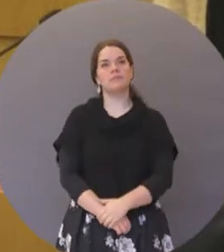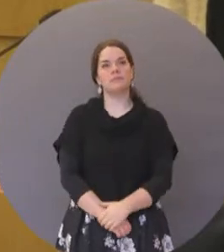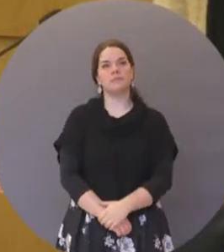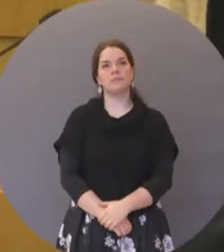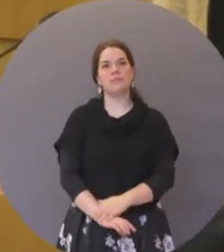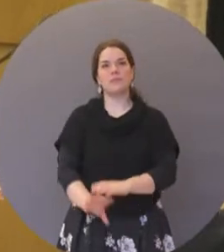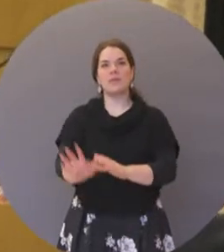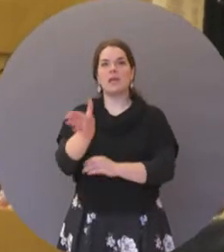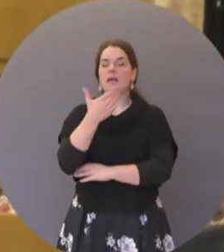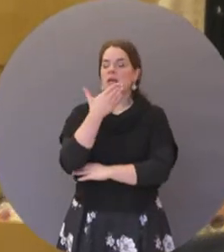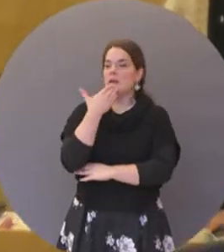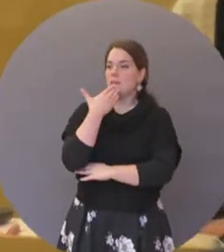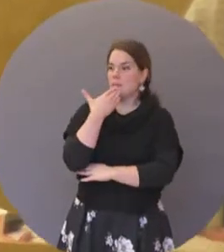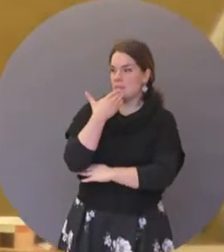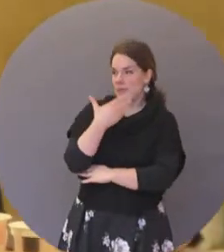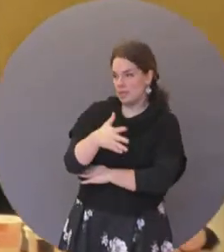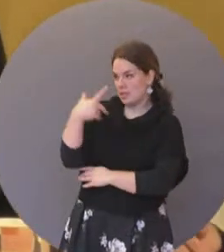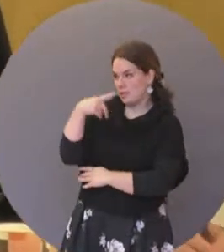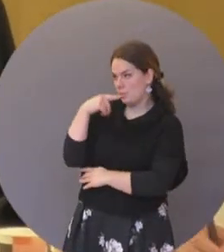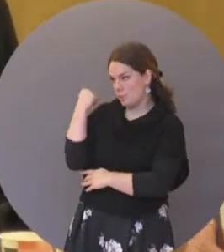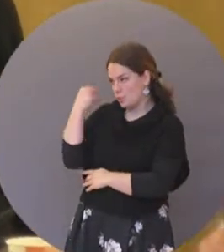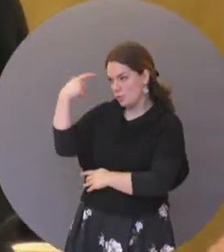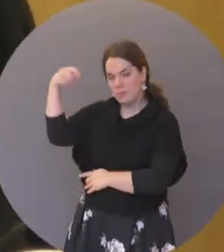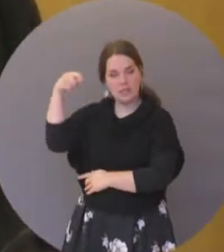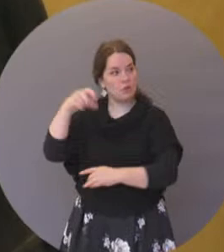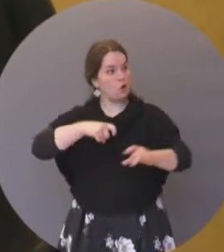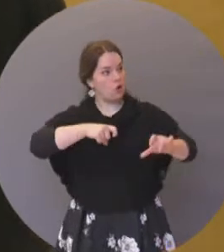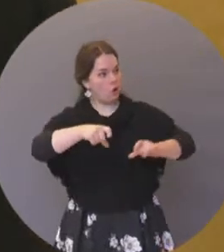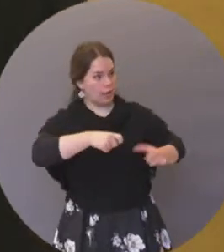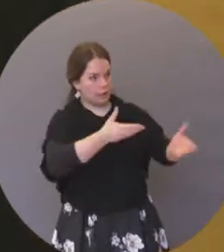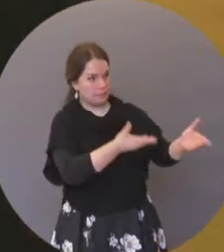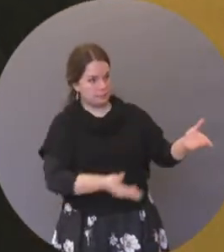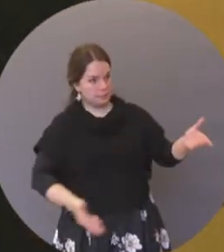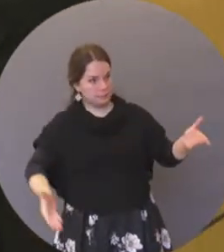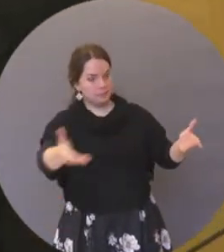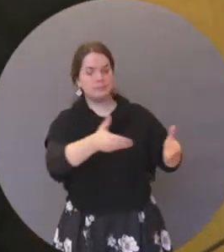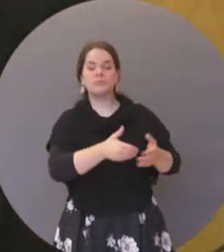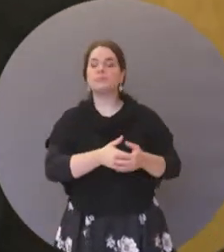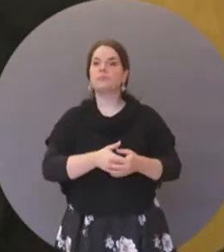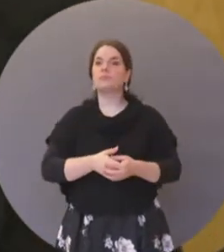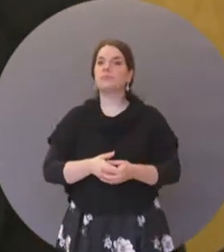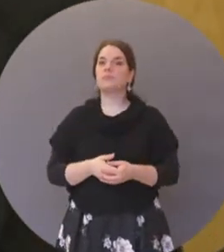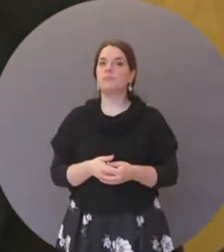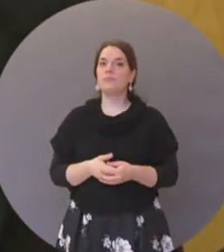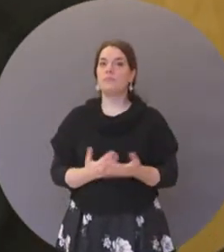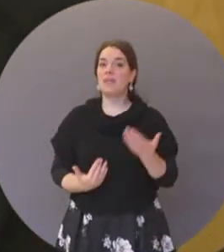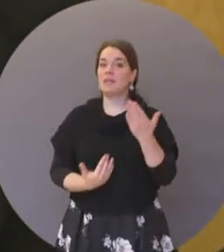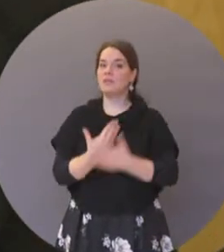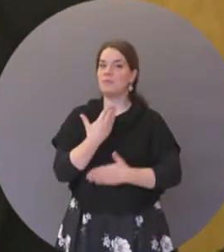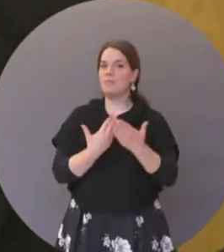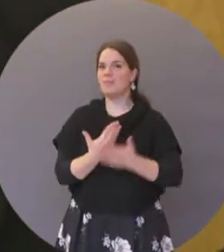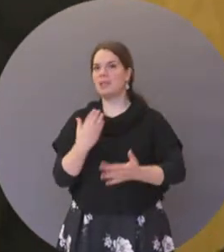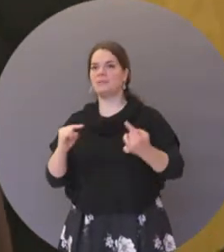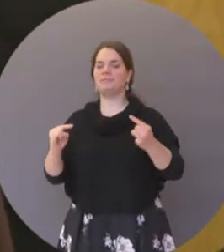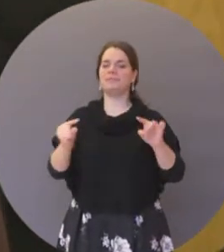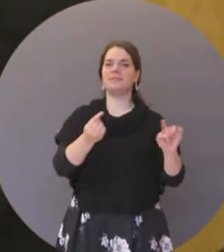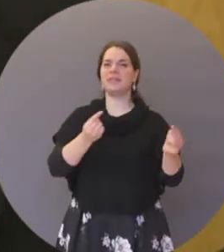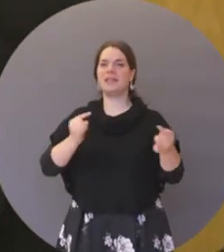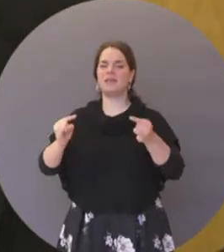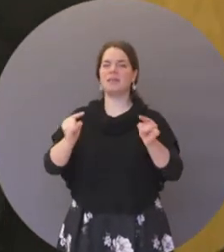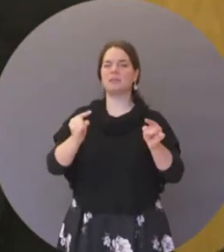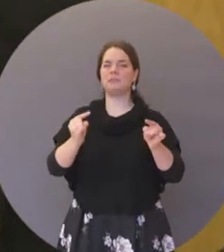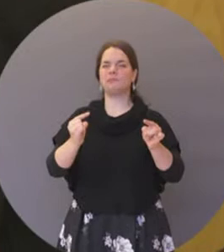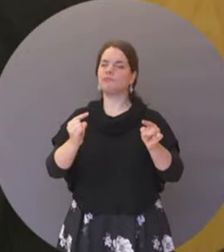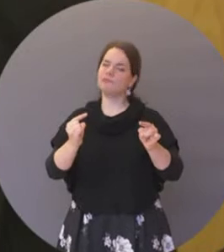merci monsieur le Président chers collègues pour ce débat matinal nous avons souhaité évoqué